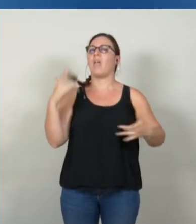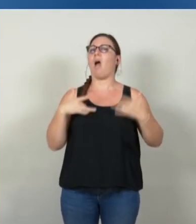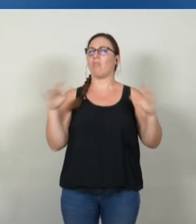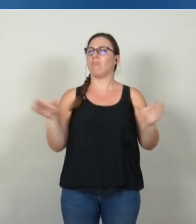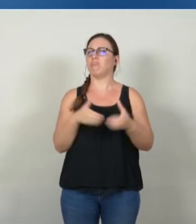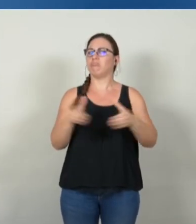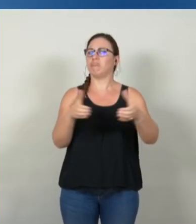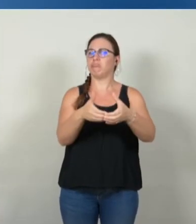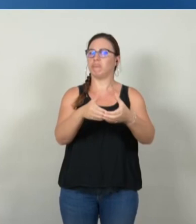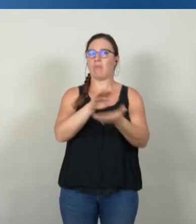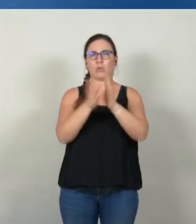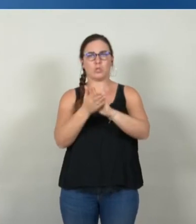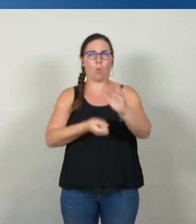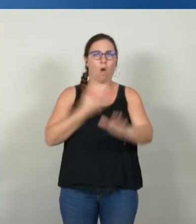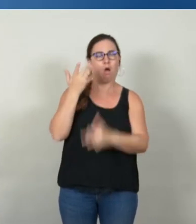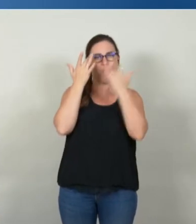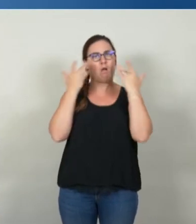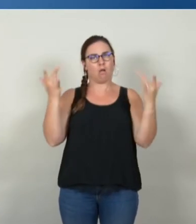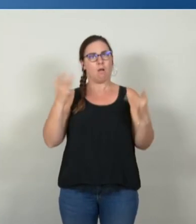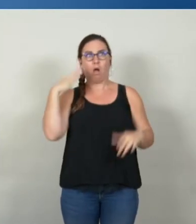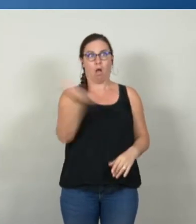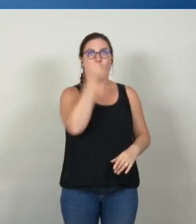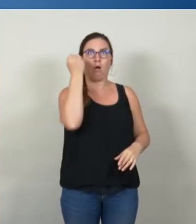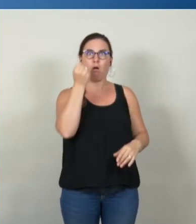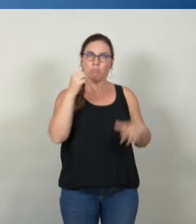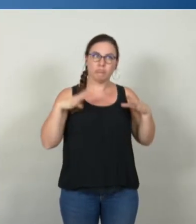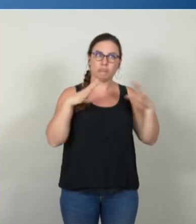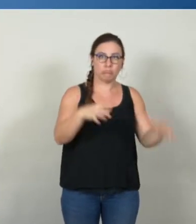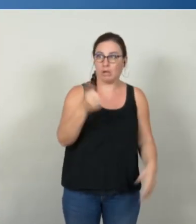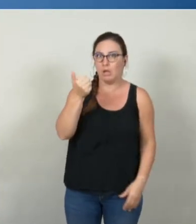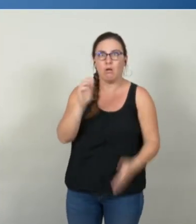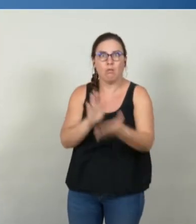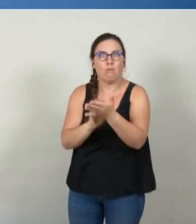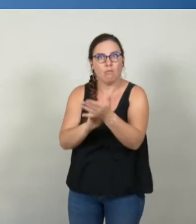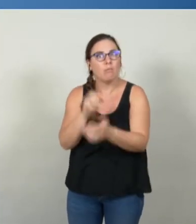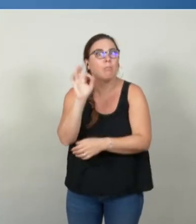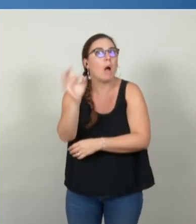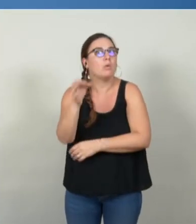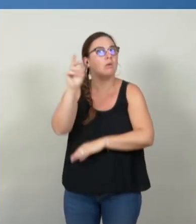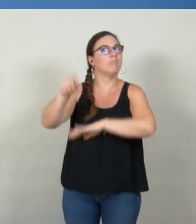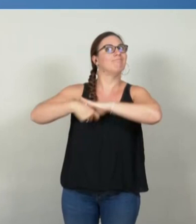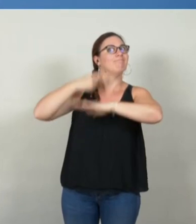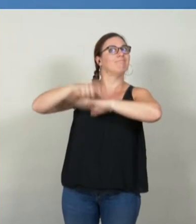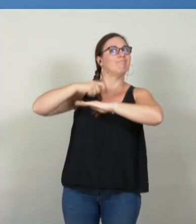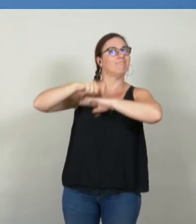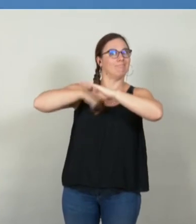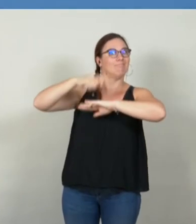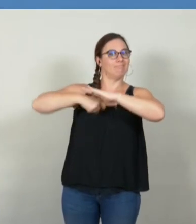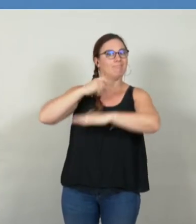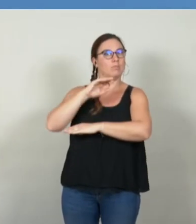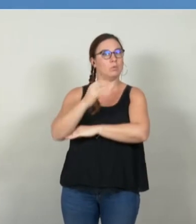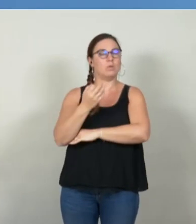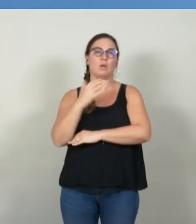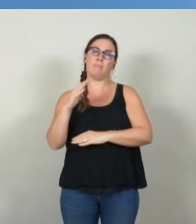et les associations artistiques et culturelles ont saisi l'opportunité et elles ont bien fait pour se faire financer sur capital verte mais c'est quand même